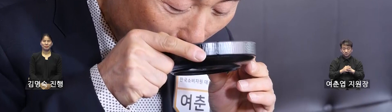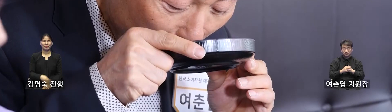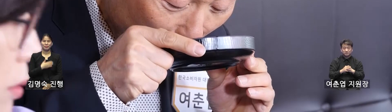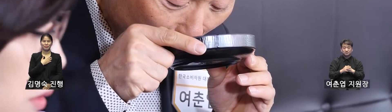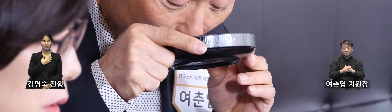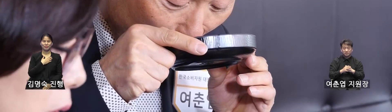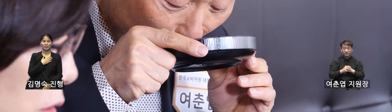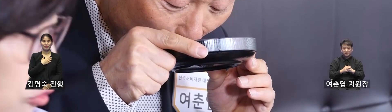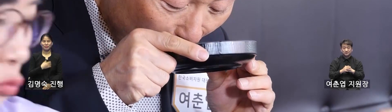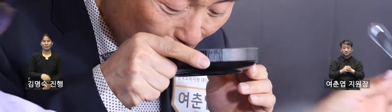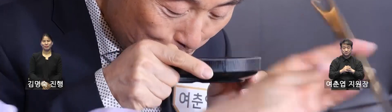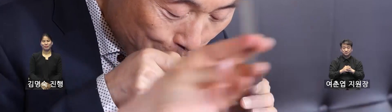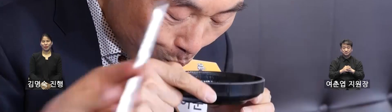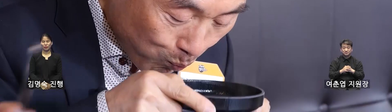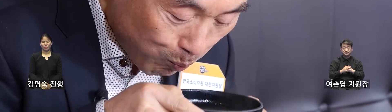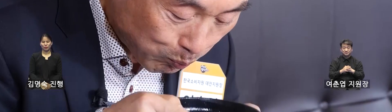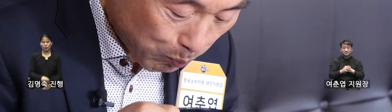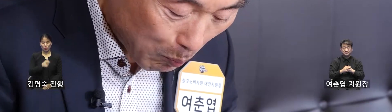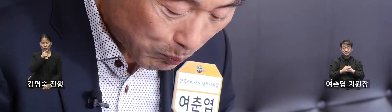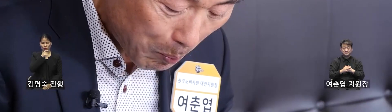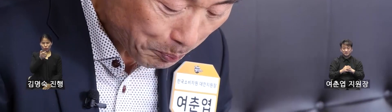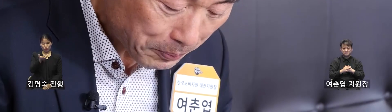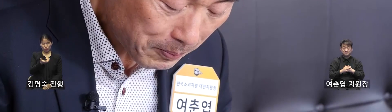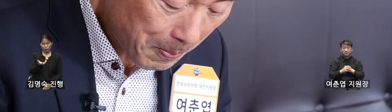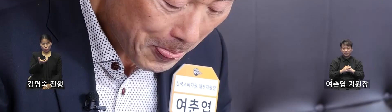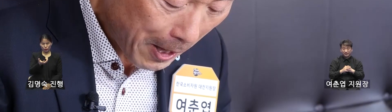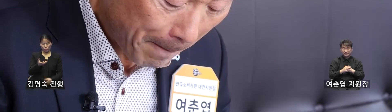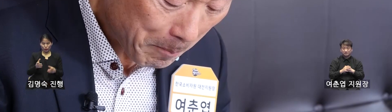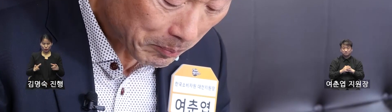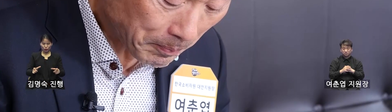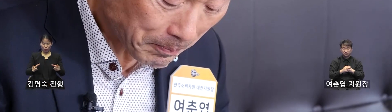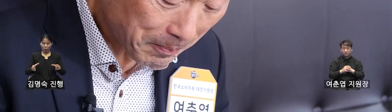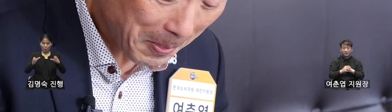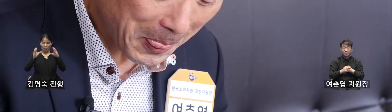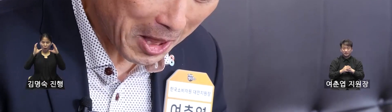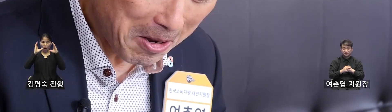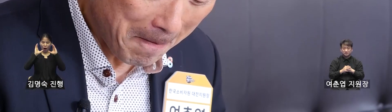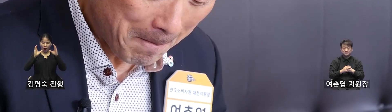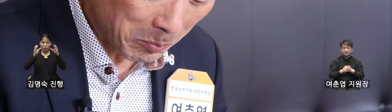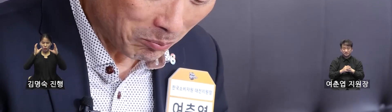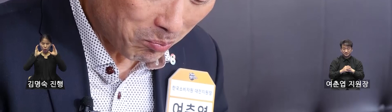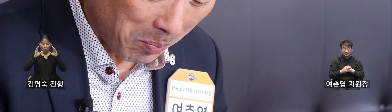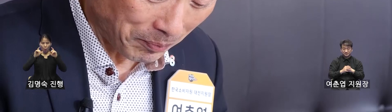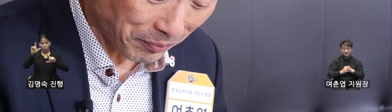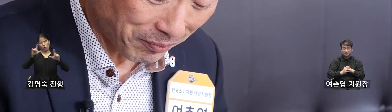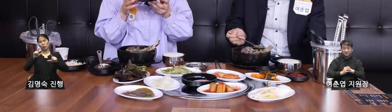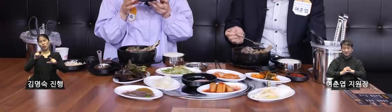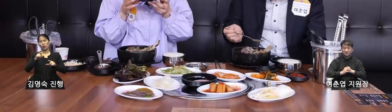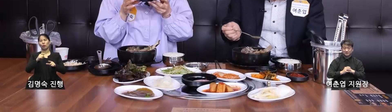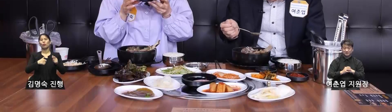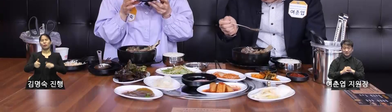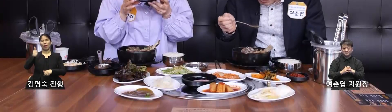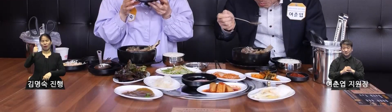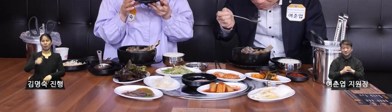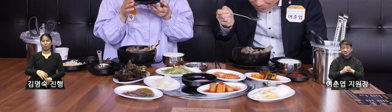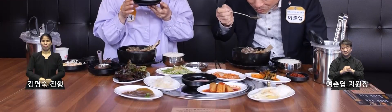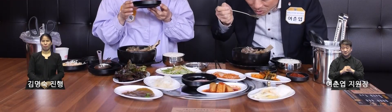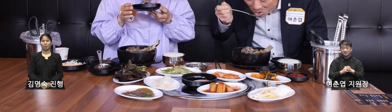저도 이 국물은 확실히 이렇게 들고 마시는 게 참 맛있어 보여요.